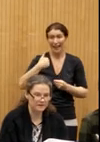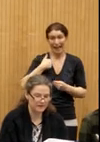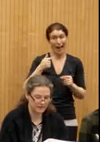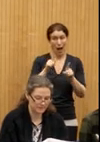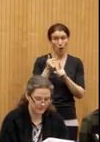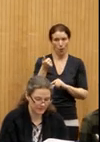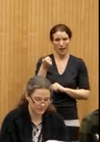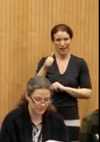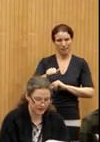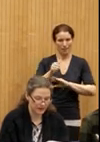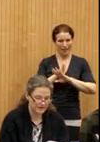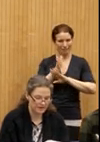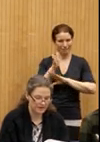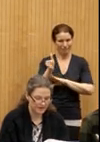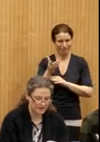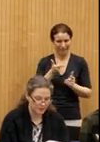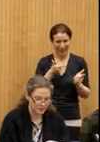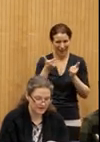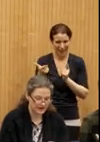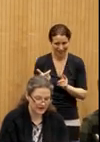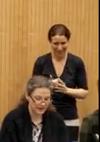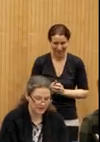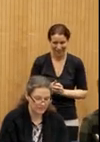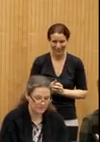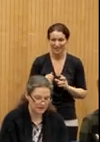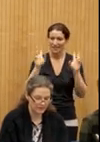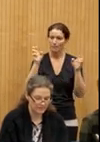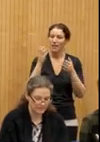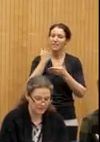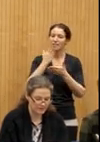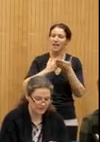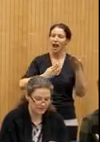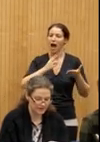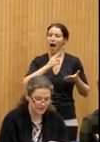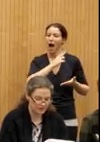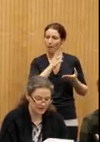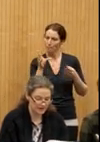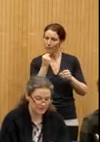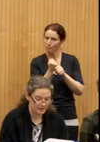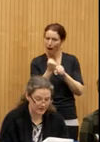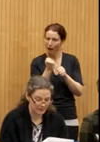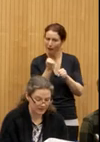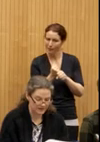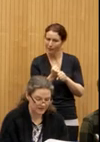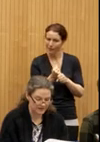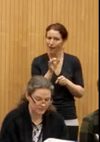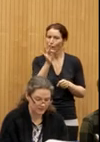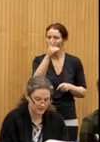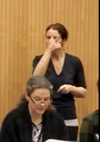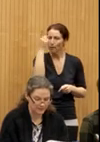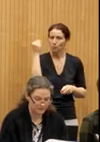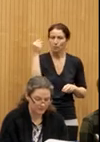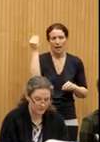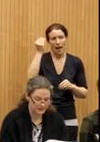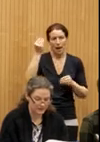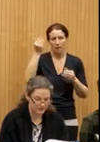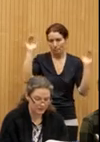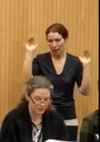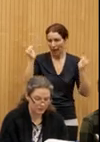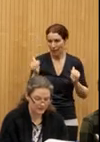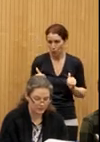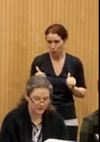auch eingeladen war. Dabei ging es um Teilhabeempfehlungen für Menschen mit Lernbeeinträchtigungen, wofür